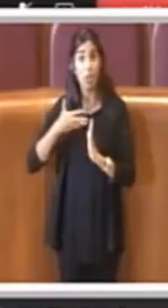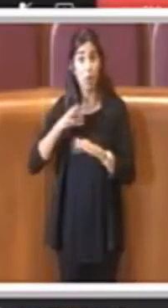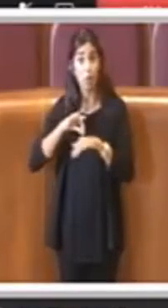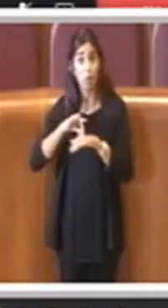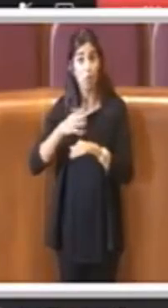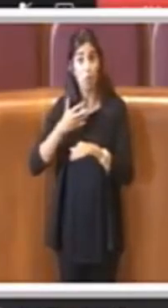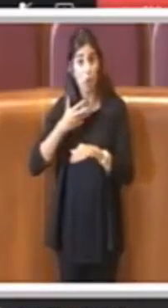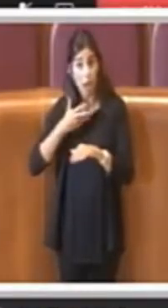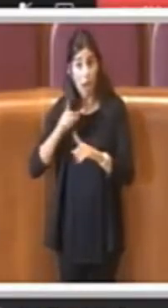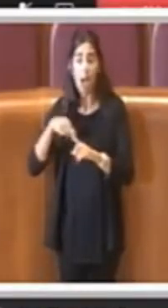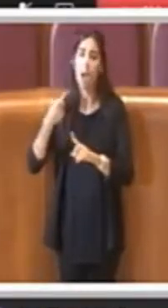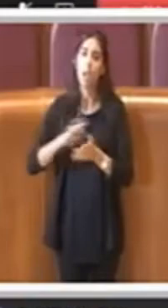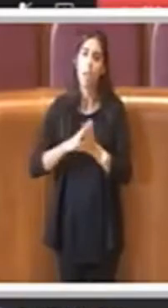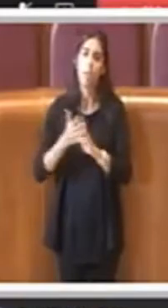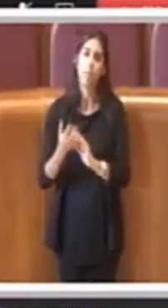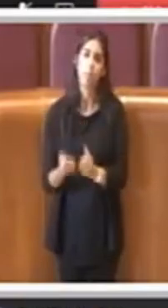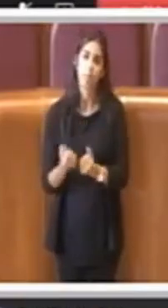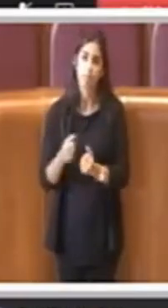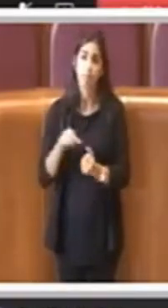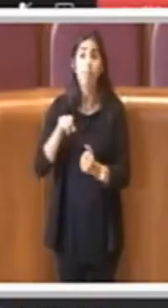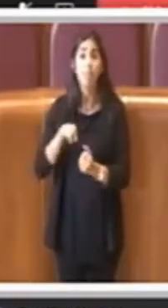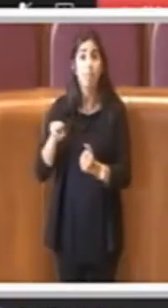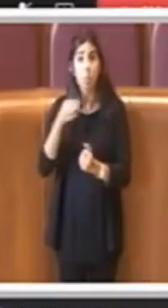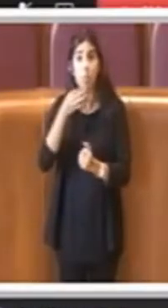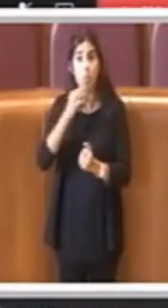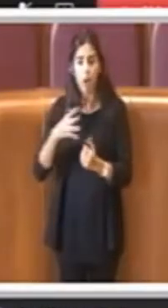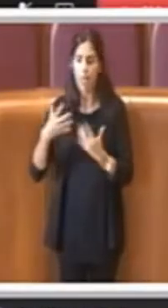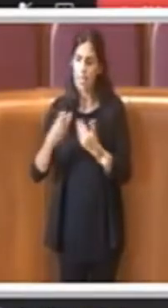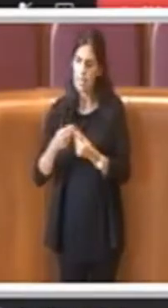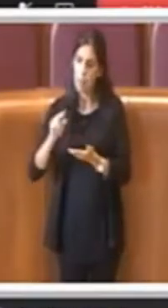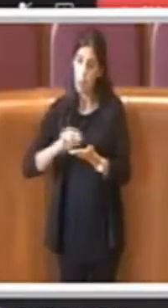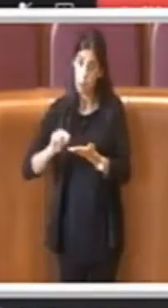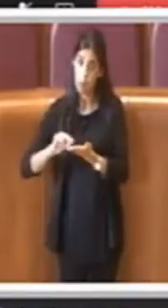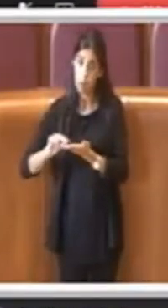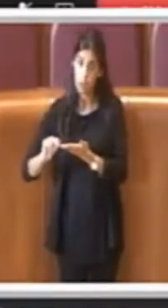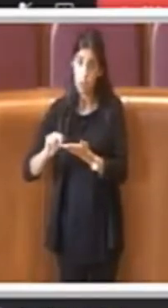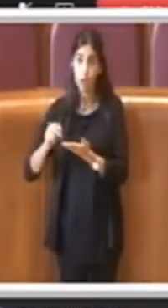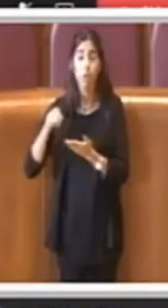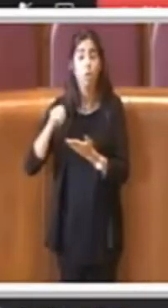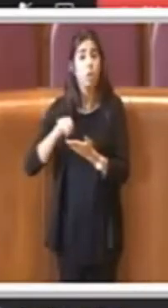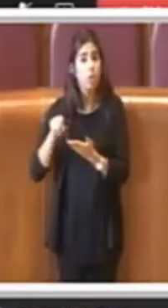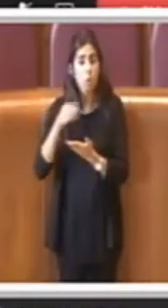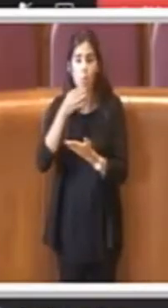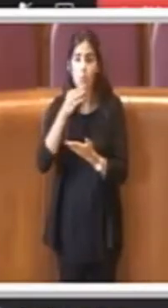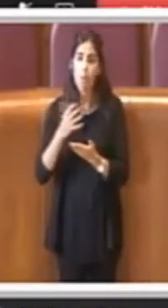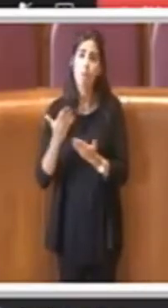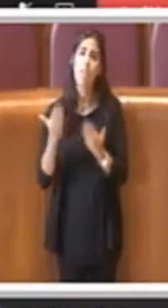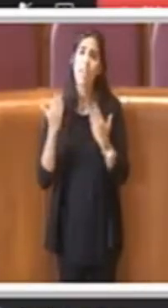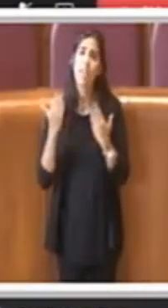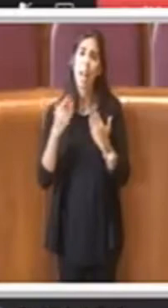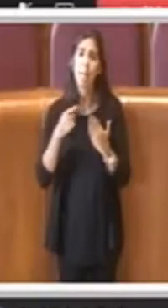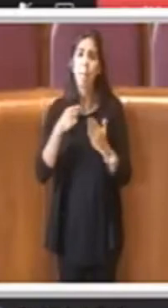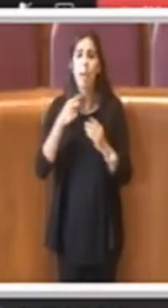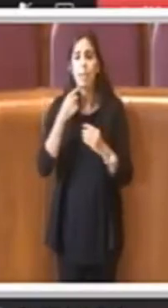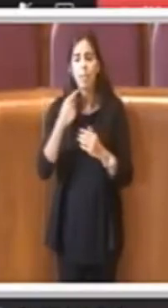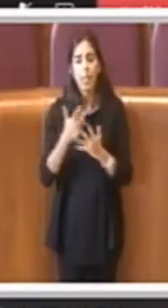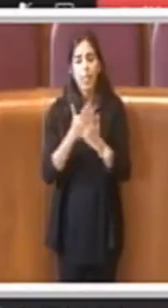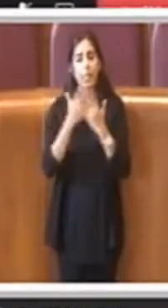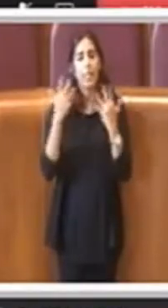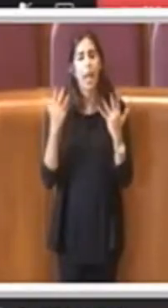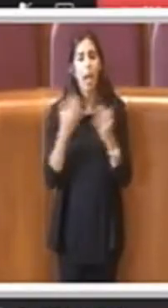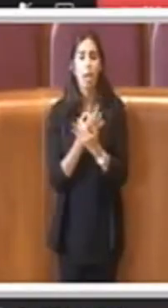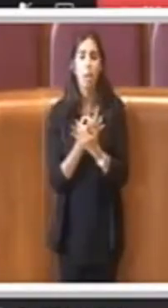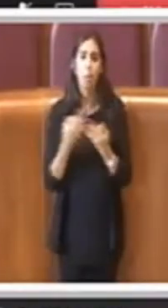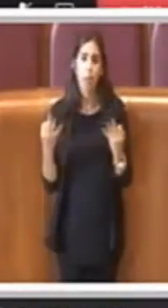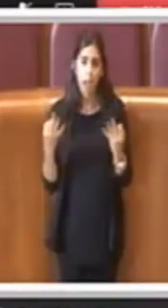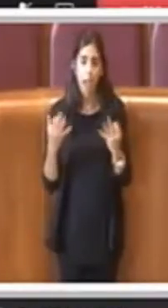sono riusciti, insieme agli uffici che li ringrazio, a finalmente perimetrare in modo chiaro ed efficace, soprattutto